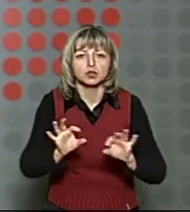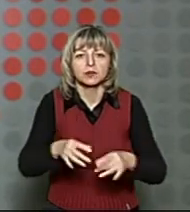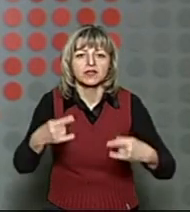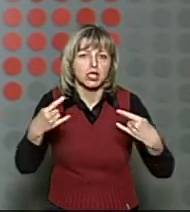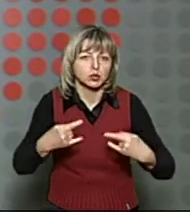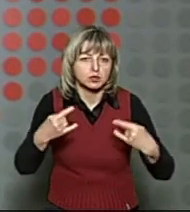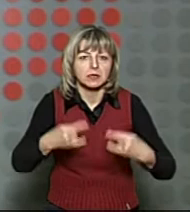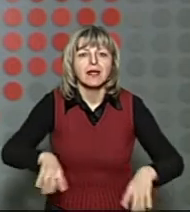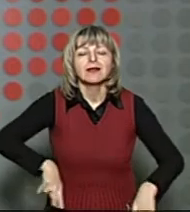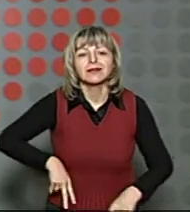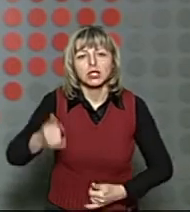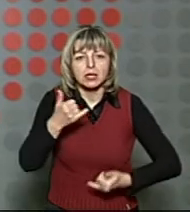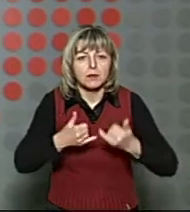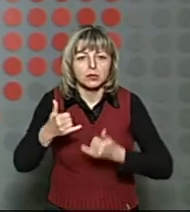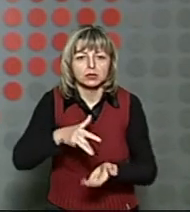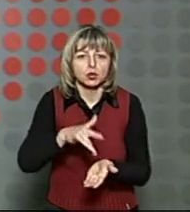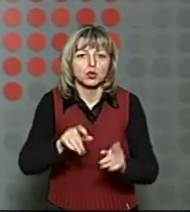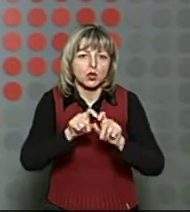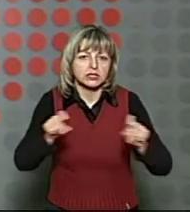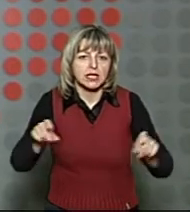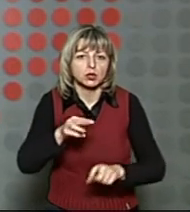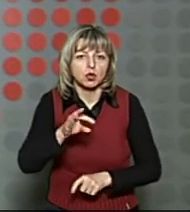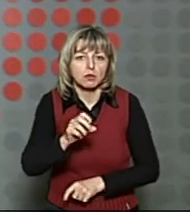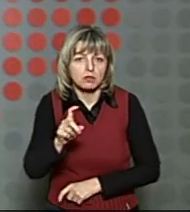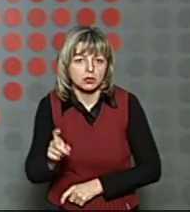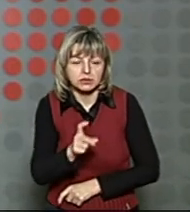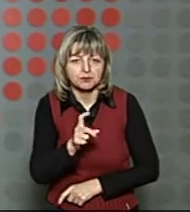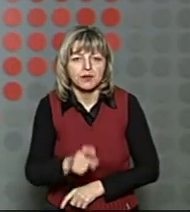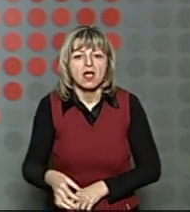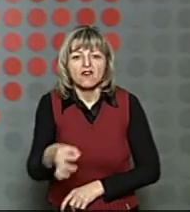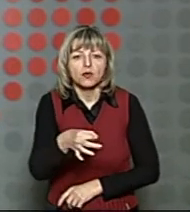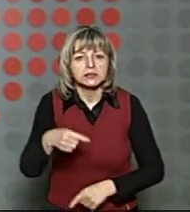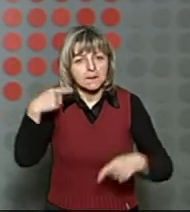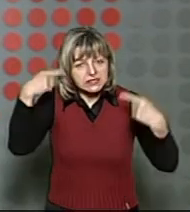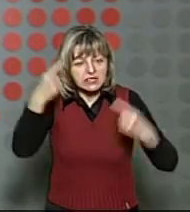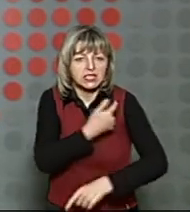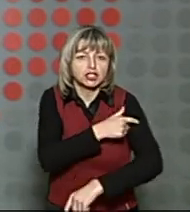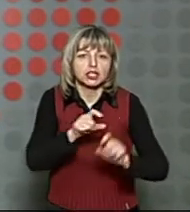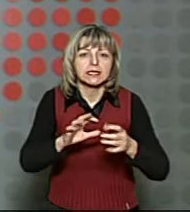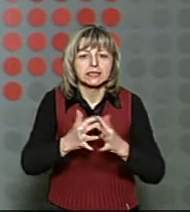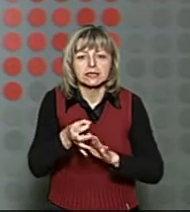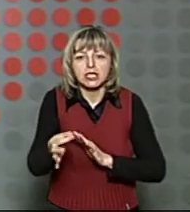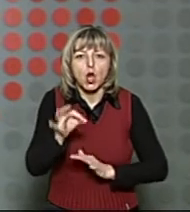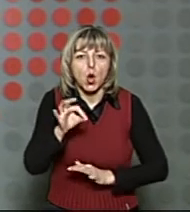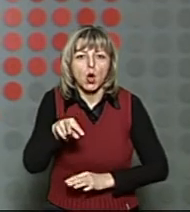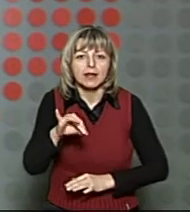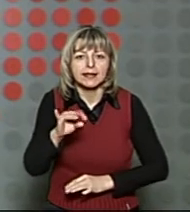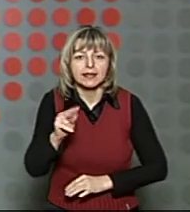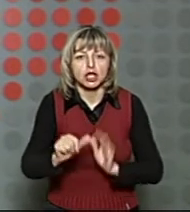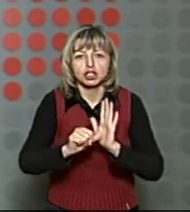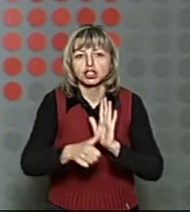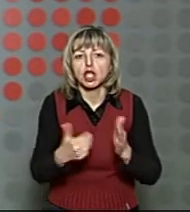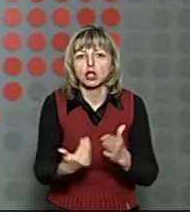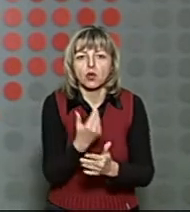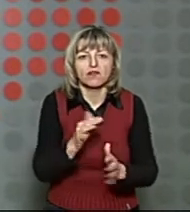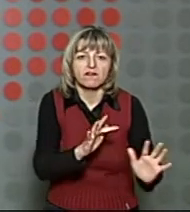Суспільному директорка лабораторного центру МОЗ України Наталія Янко. В обласній психіатричній лікарні в селищі Олика 16 нових